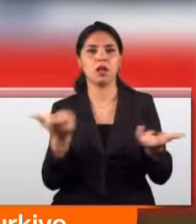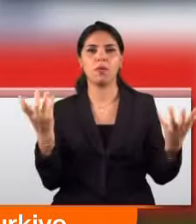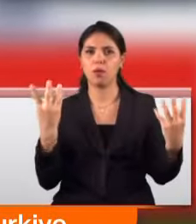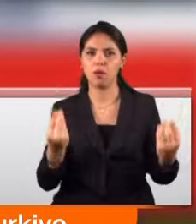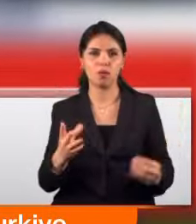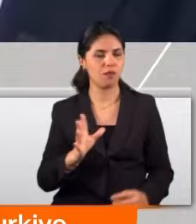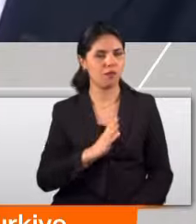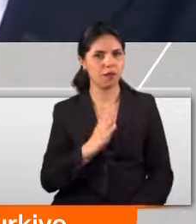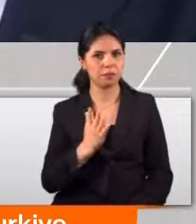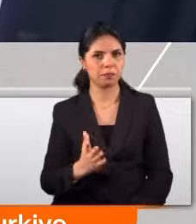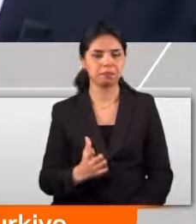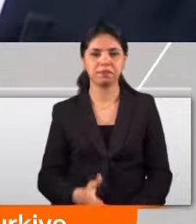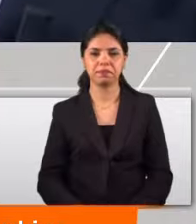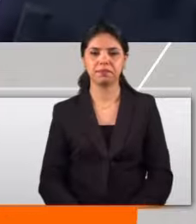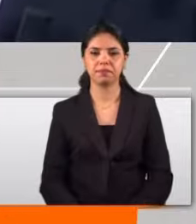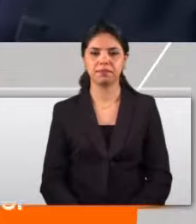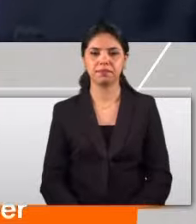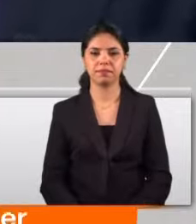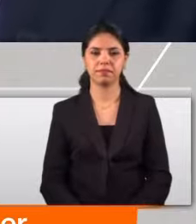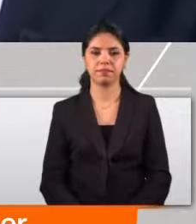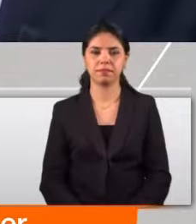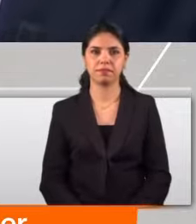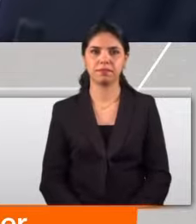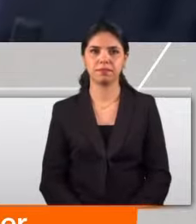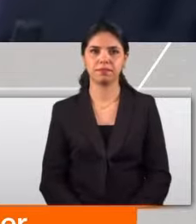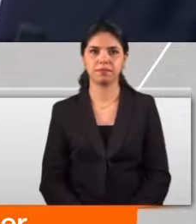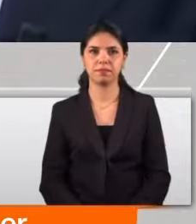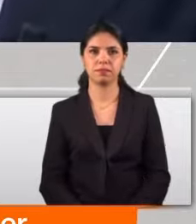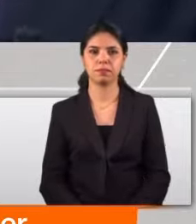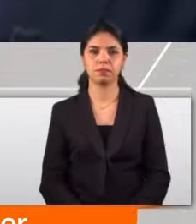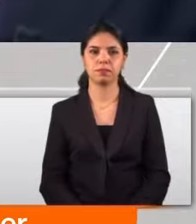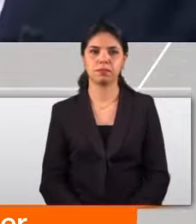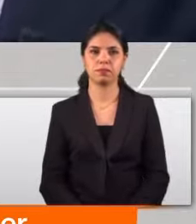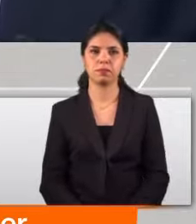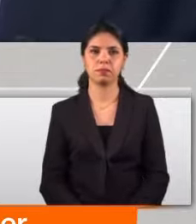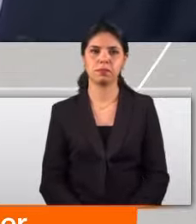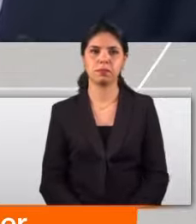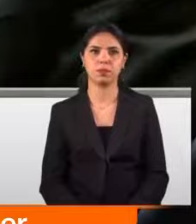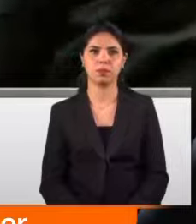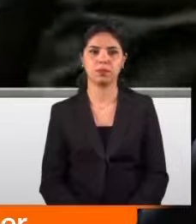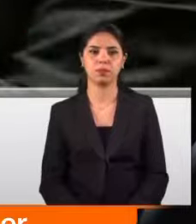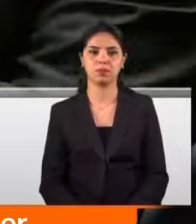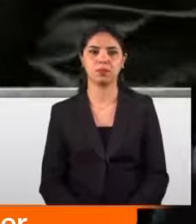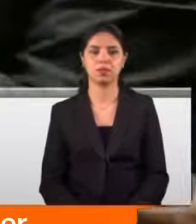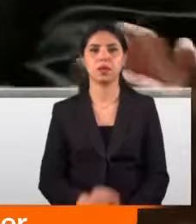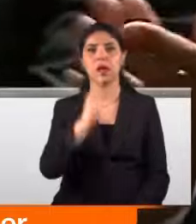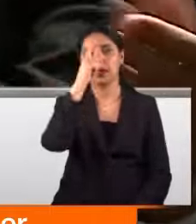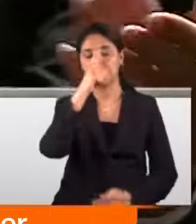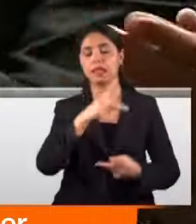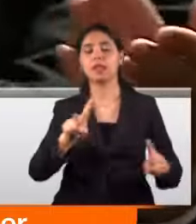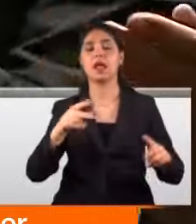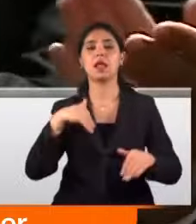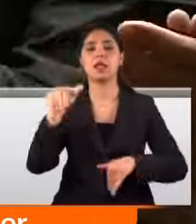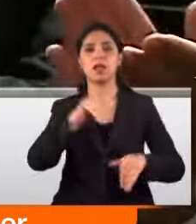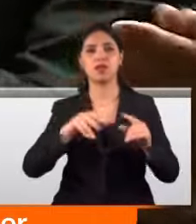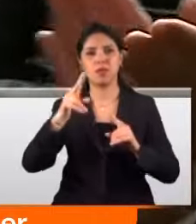üzerinden olması yönünde de o zaman tartışmalar yapıldı. Yani ben de onu gene destekleyenlerdenim. Yani. Hür ve Müstakilcilerin adayı